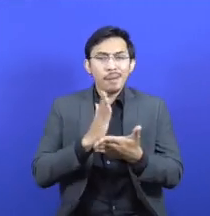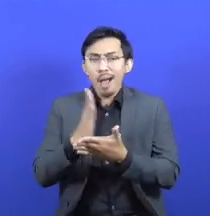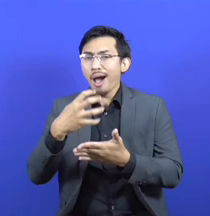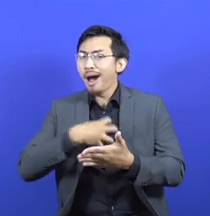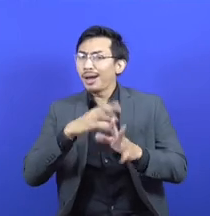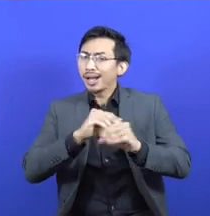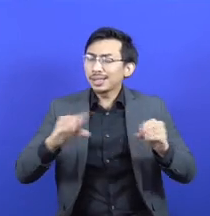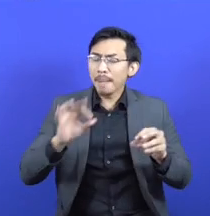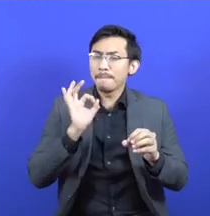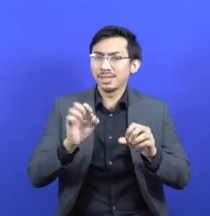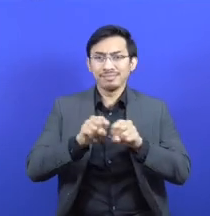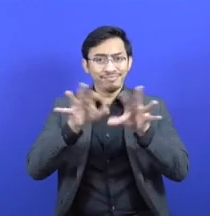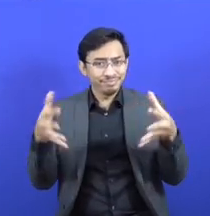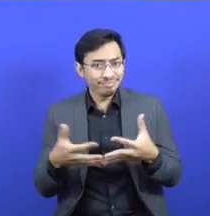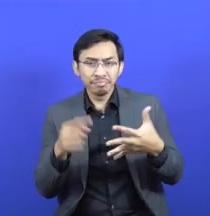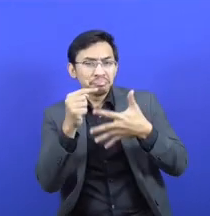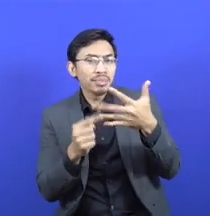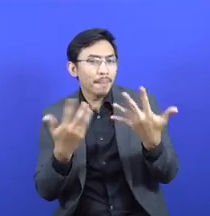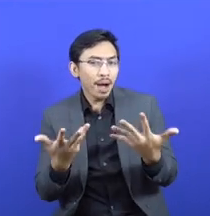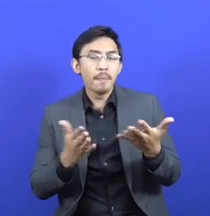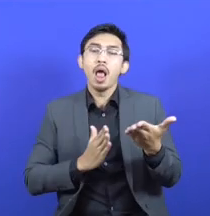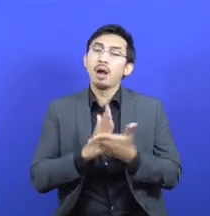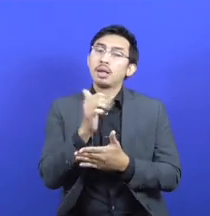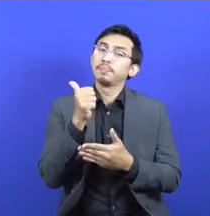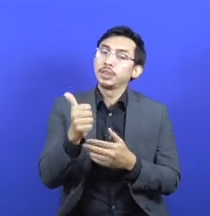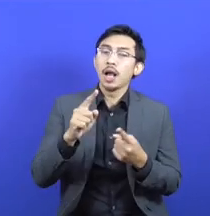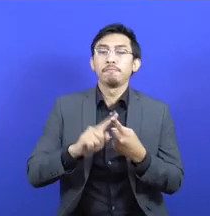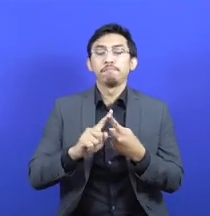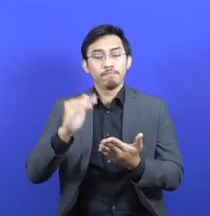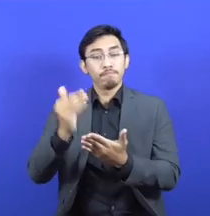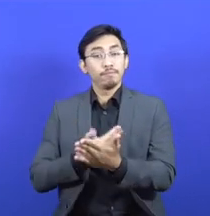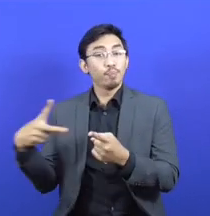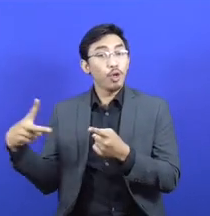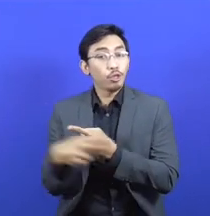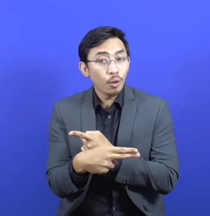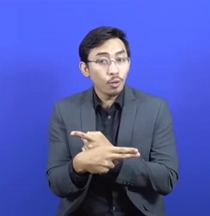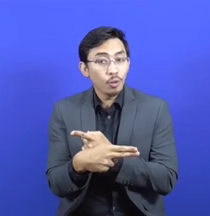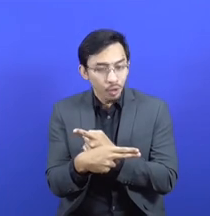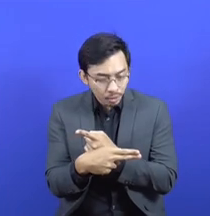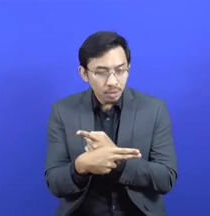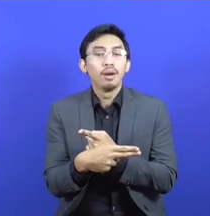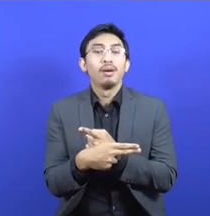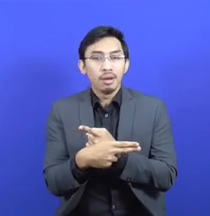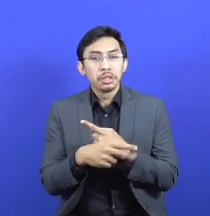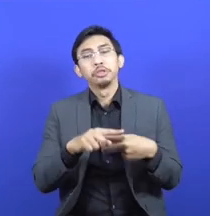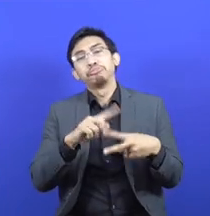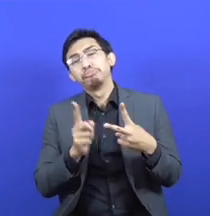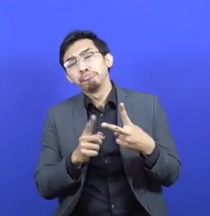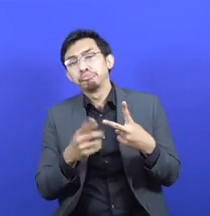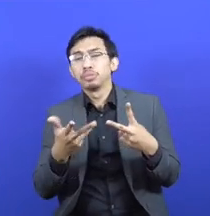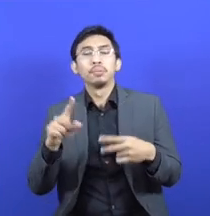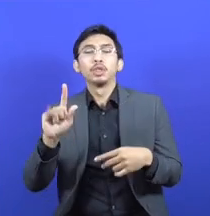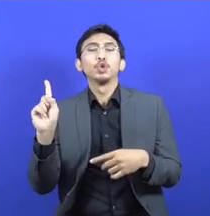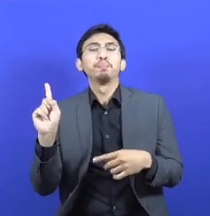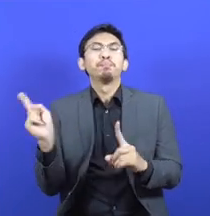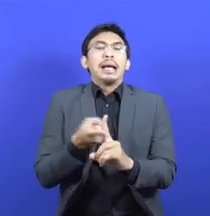pelanggaran hak pekerja selama pandemi? Pelanggarannya itu bisa berbentuk pemotongan upah atau